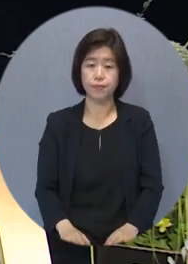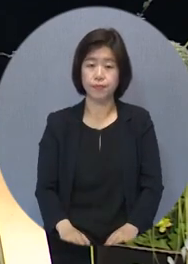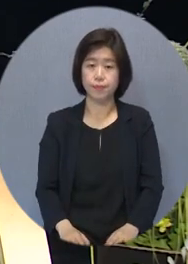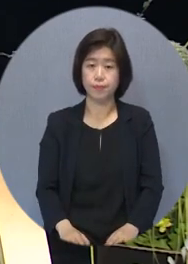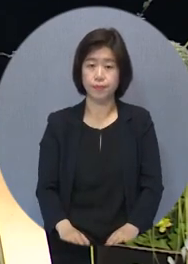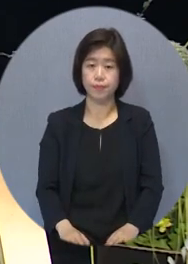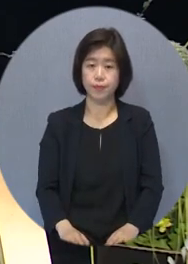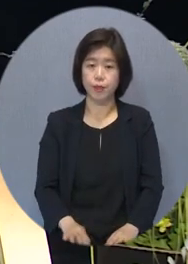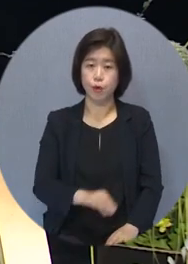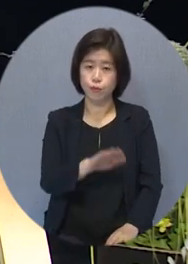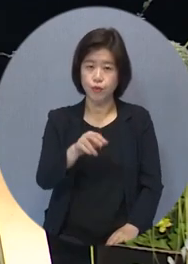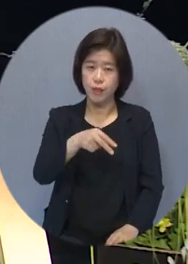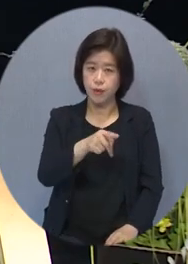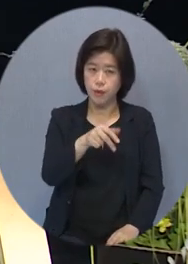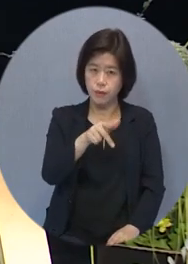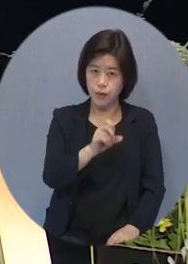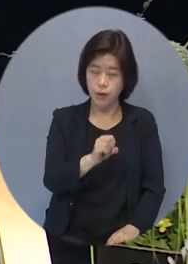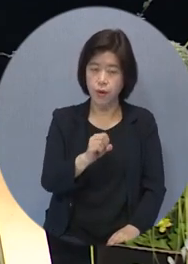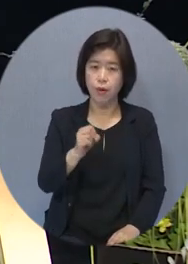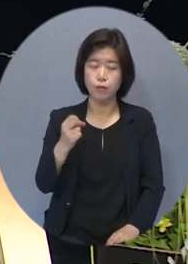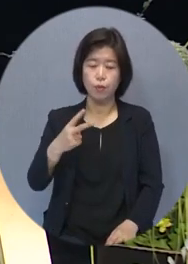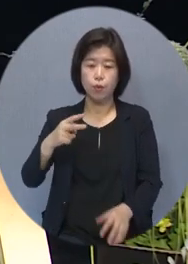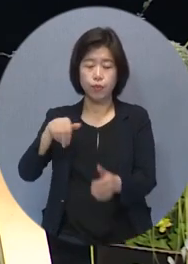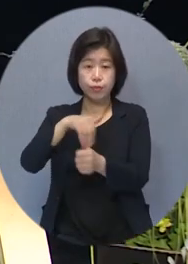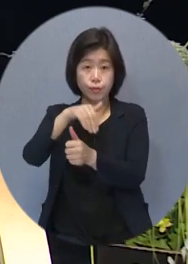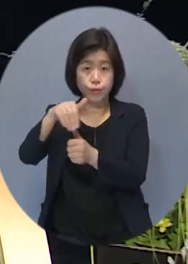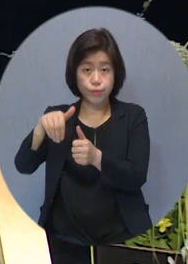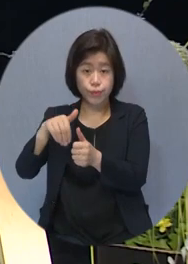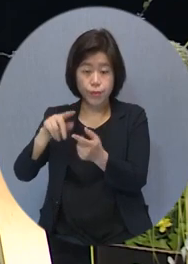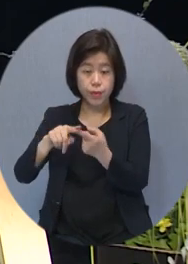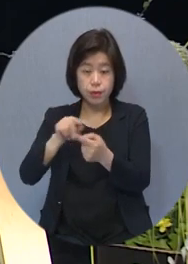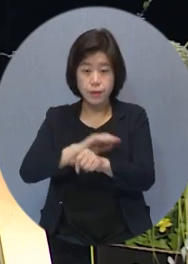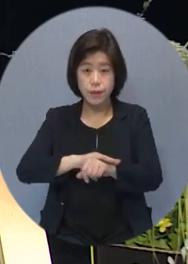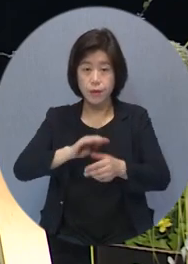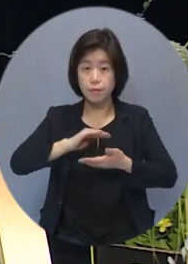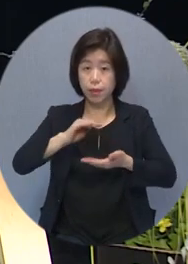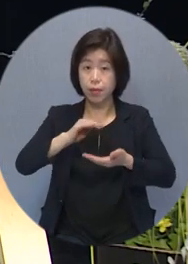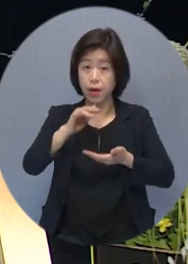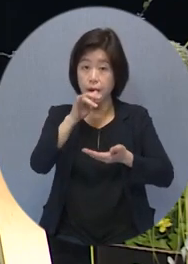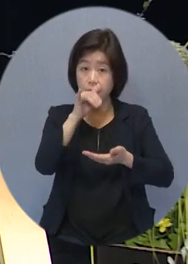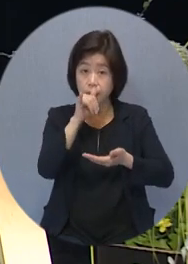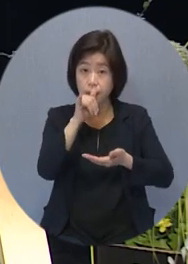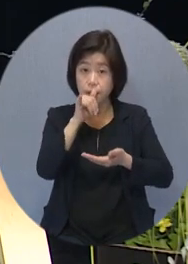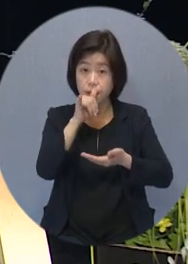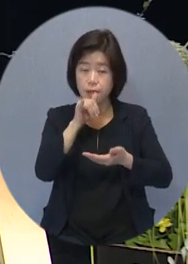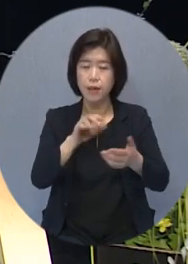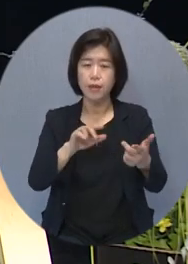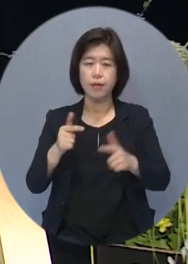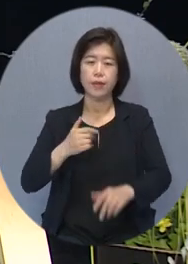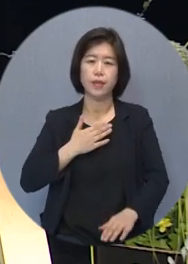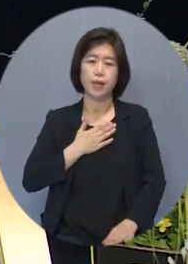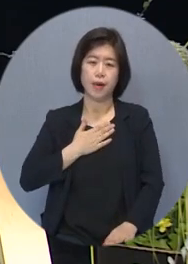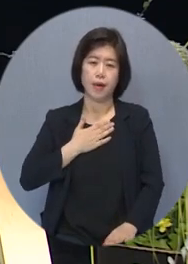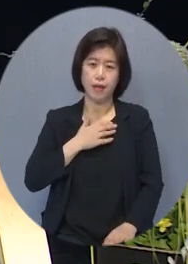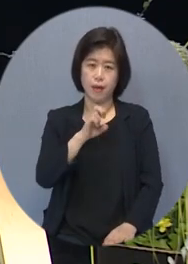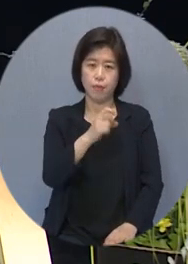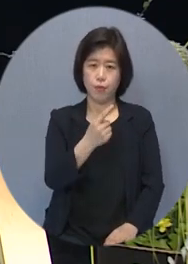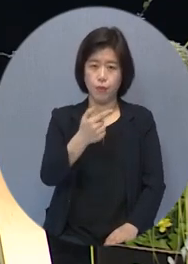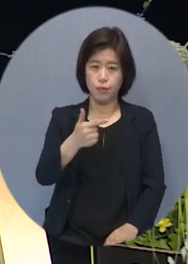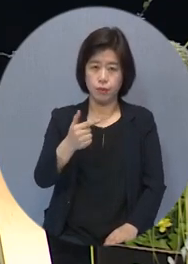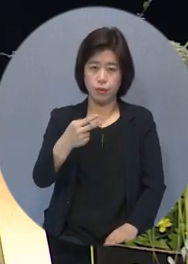토대한 작품으로 높은 평가를 받던 중견 시인들의 감각적 모더니티의 세계로의